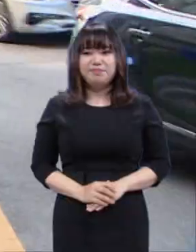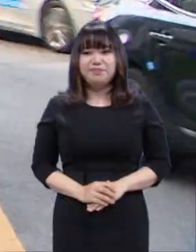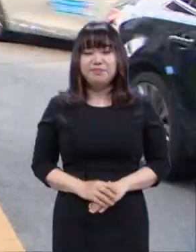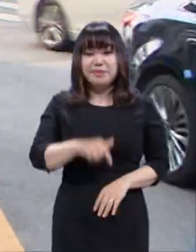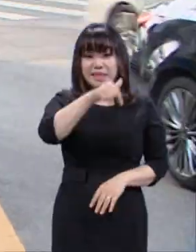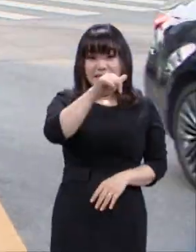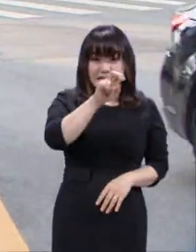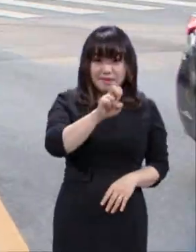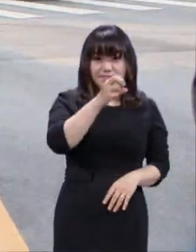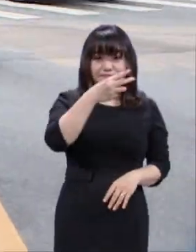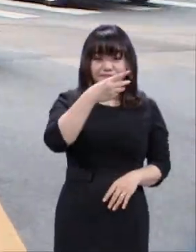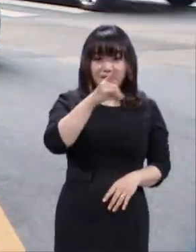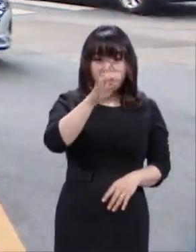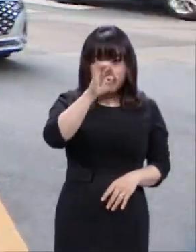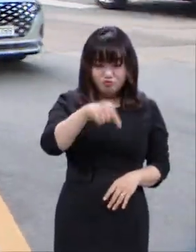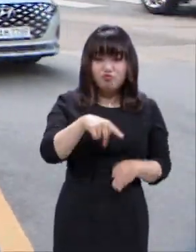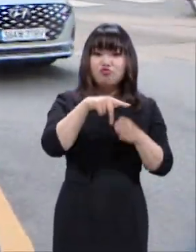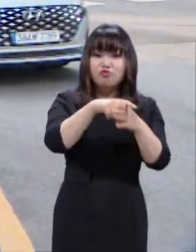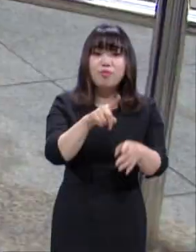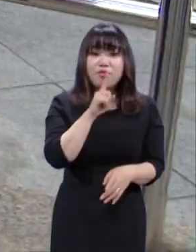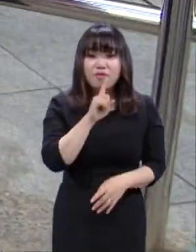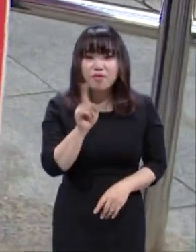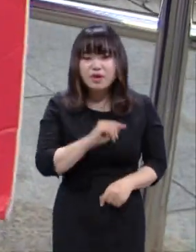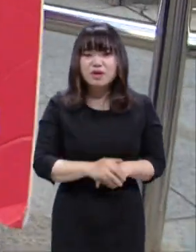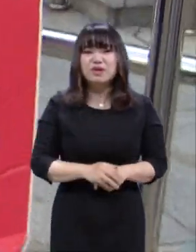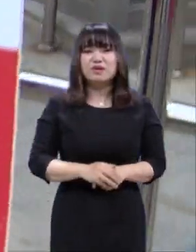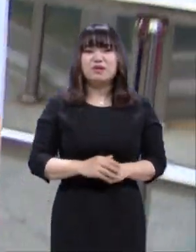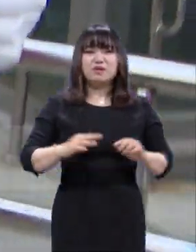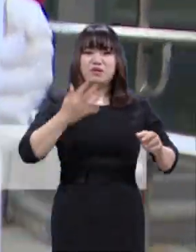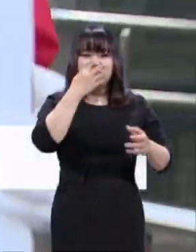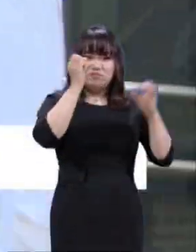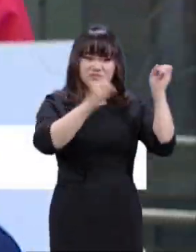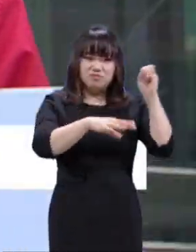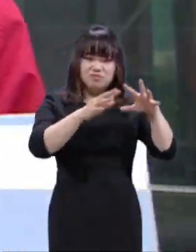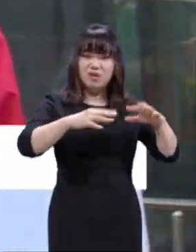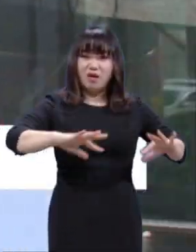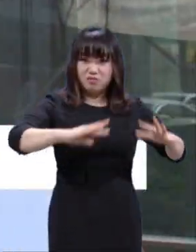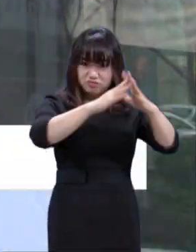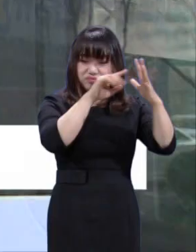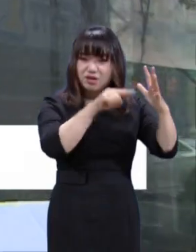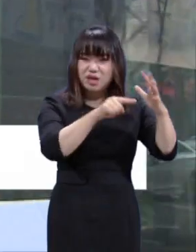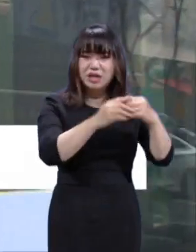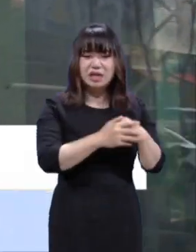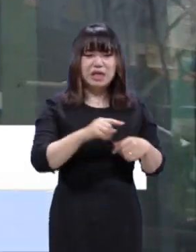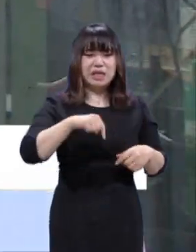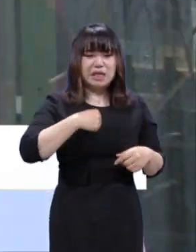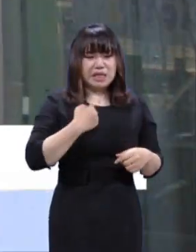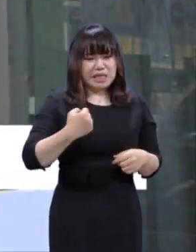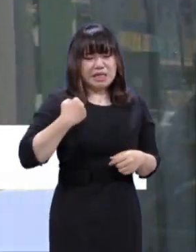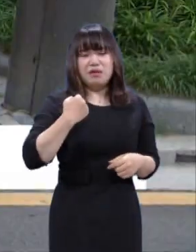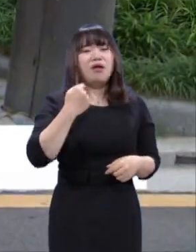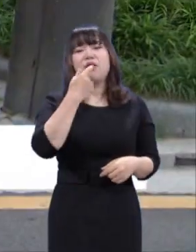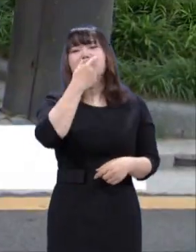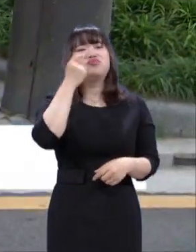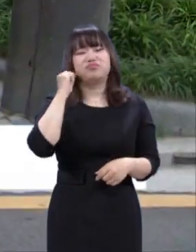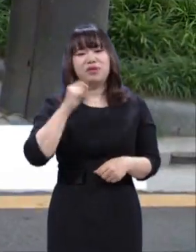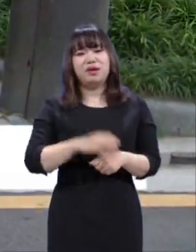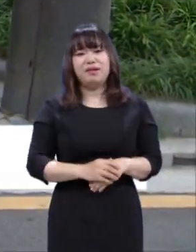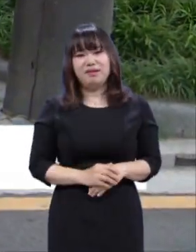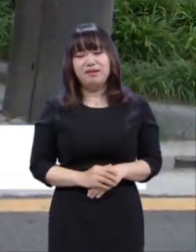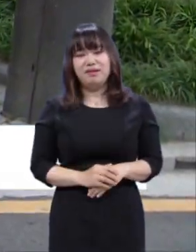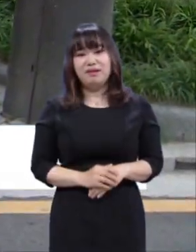국민의힘 김태우 강서구청장 후보는 건설 폐기물 처리 시설 이전은 지자체의 힘만으로는 해낼 수 없다고